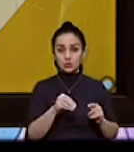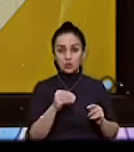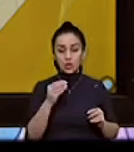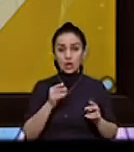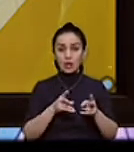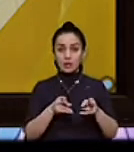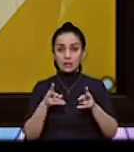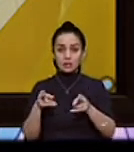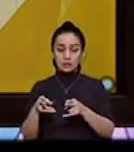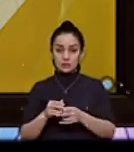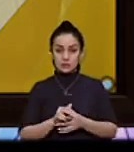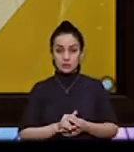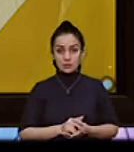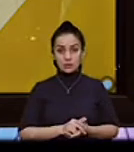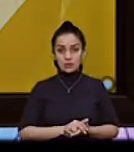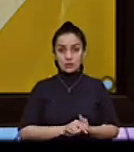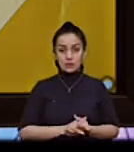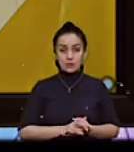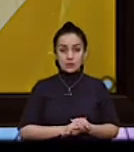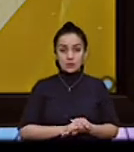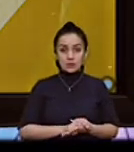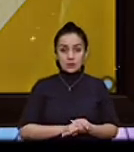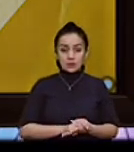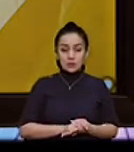всего отрезка.